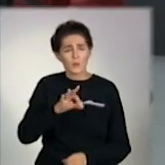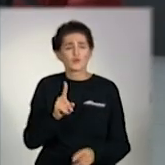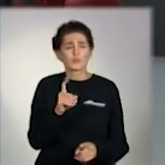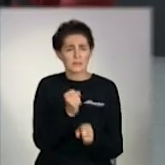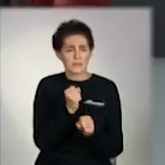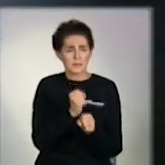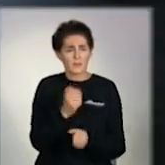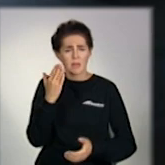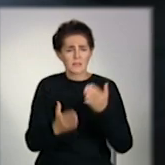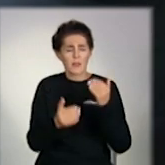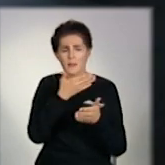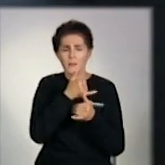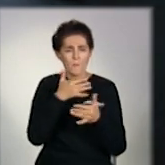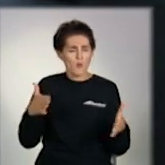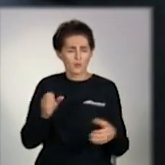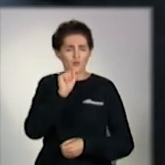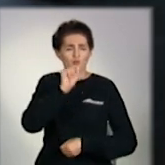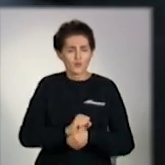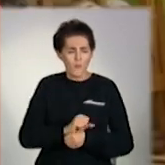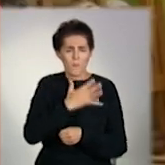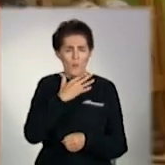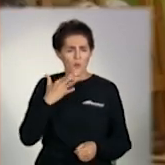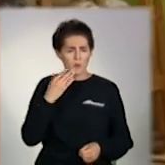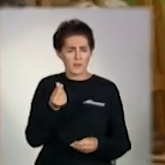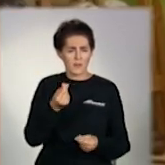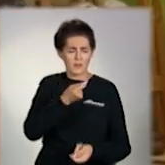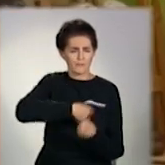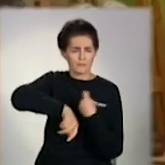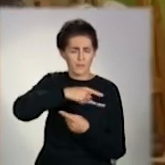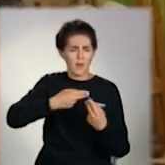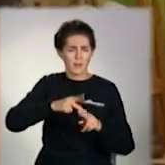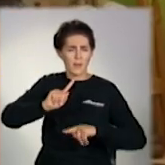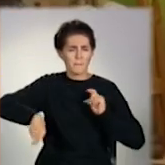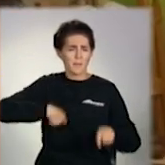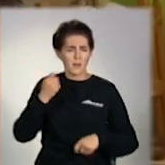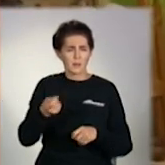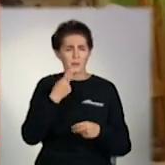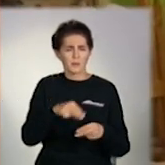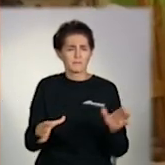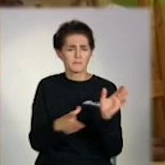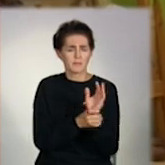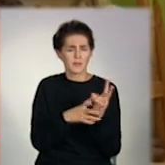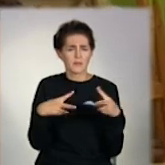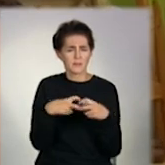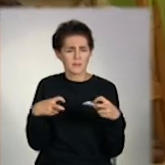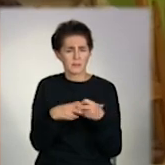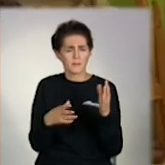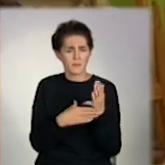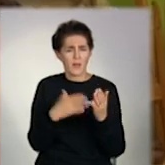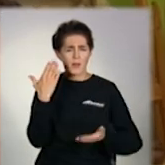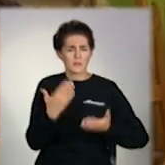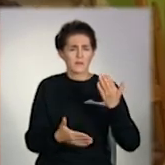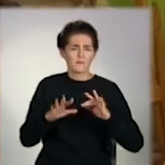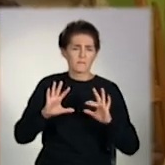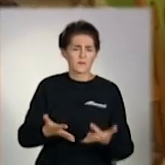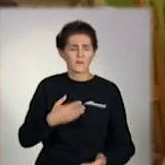якщо людина не має межі та витрачає гроші на зайве? Надівається такий браслетик в виде резиночки. И как только видит